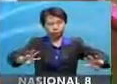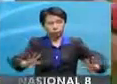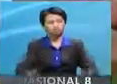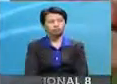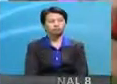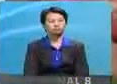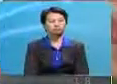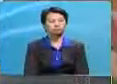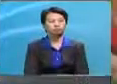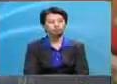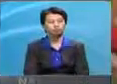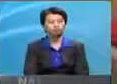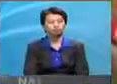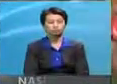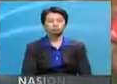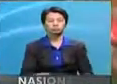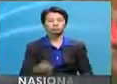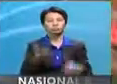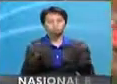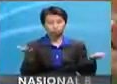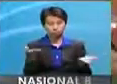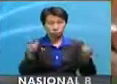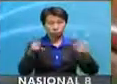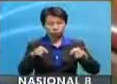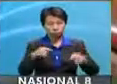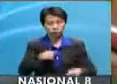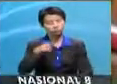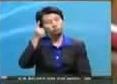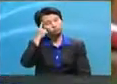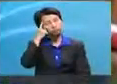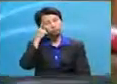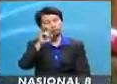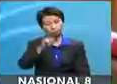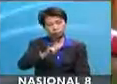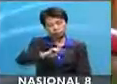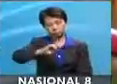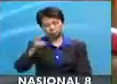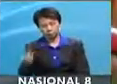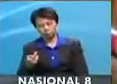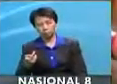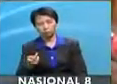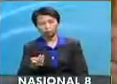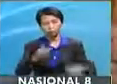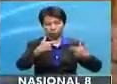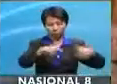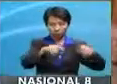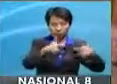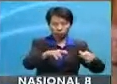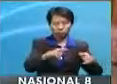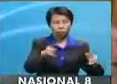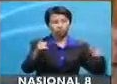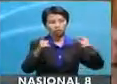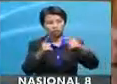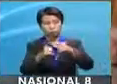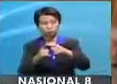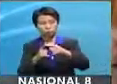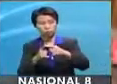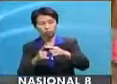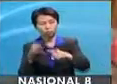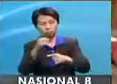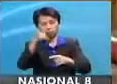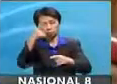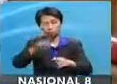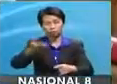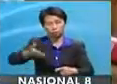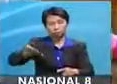sinilah saya pada pandangan saya, kita boleh convert that sawn timber daripada solok to sawn timber and to